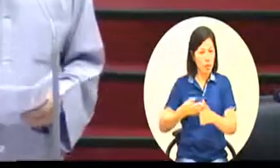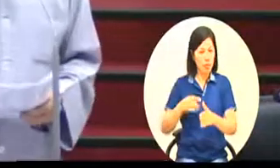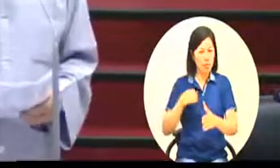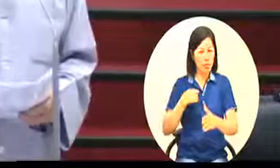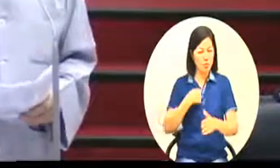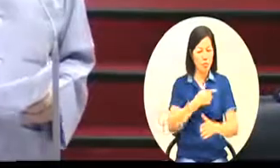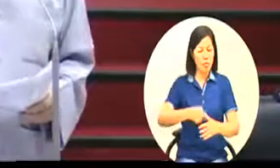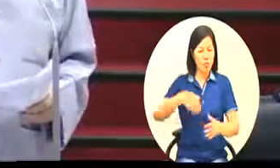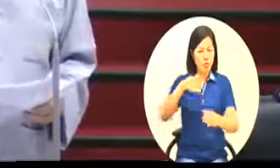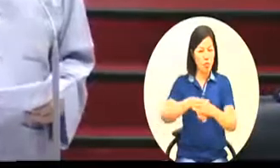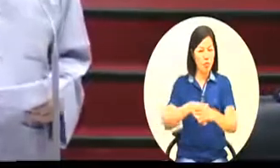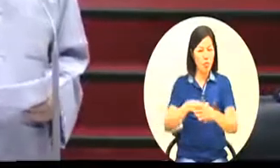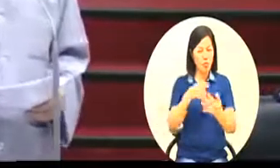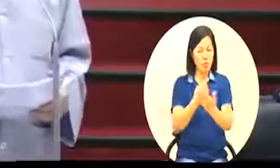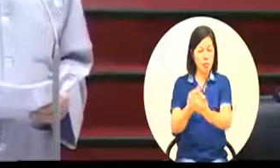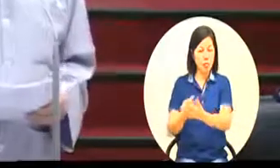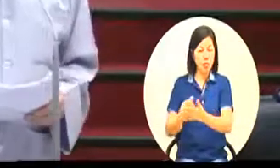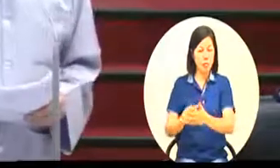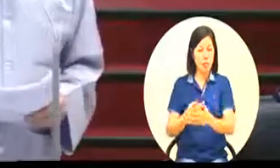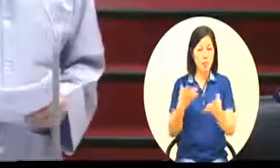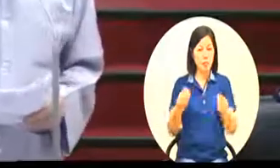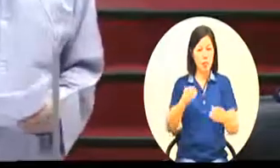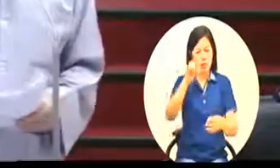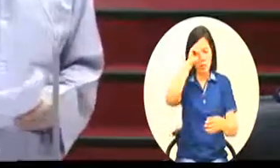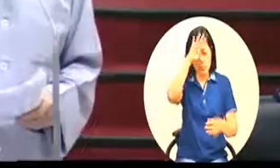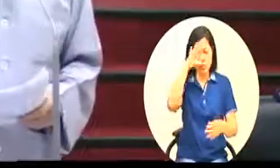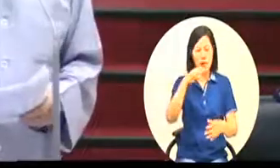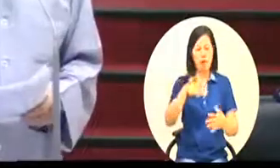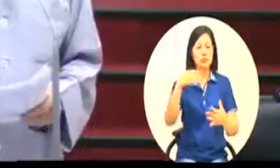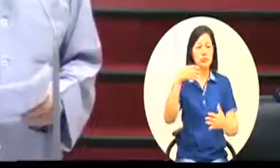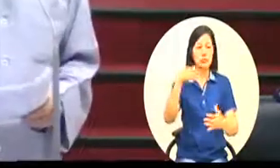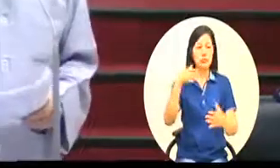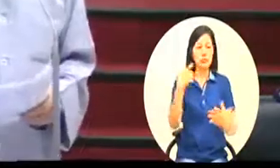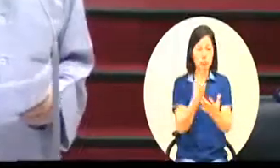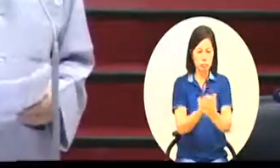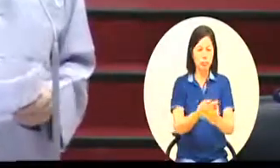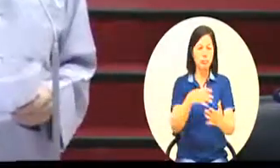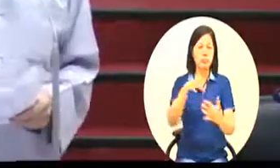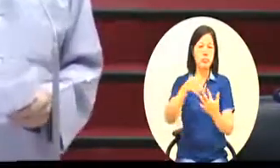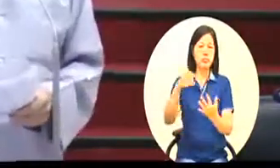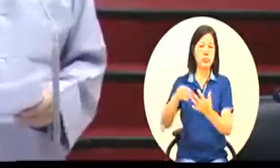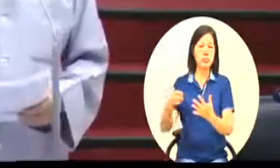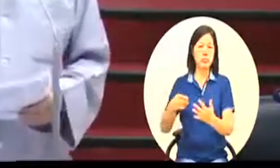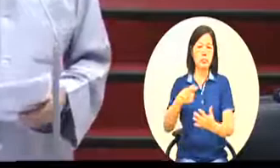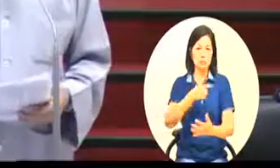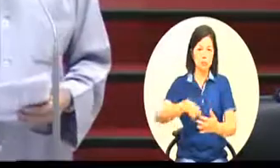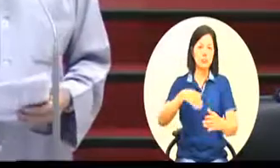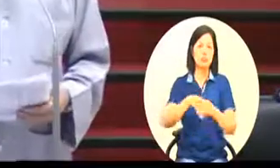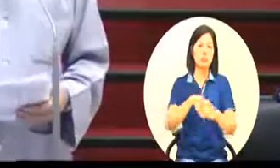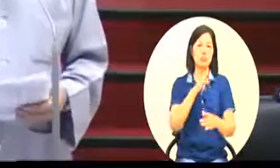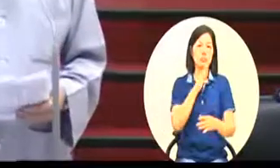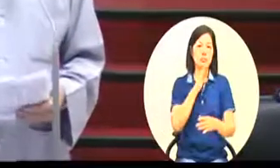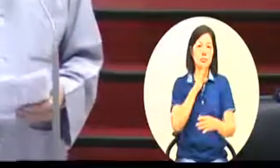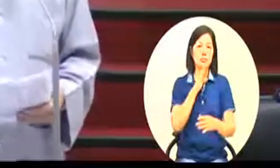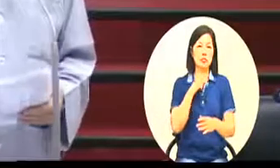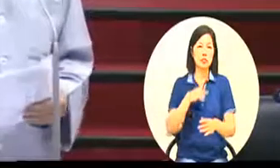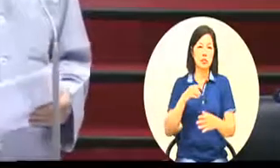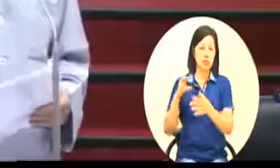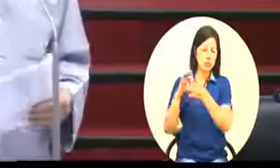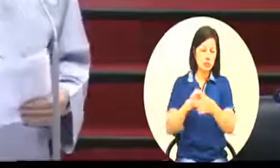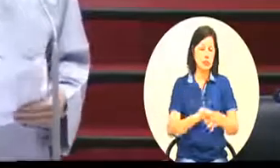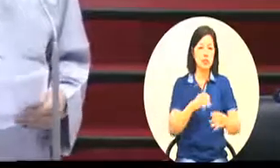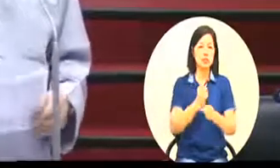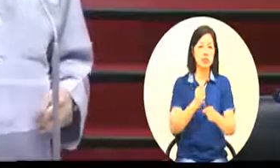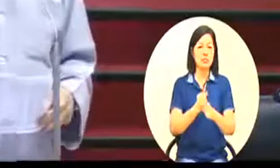党嘅选吼，当选了才家己当团，有哪来含人有哪当到即嘛啦？但